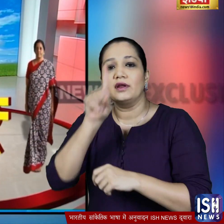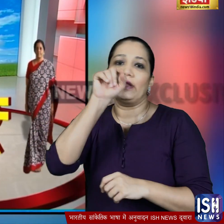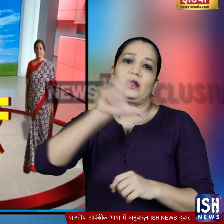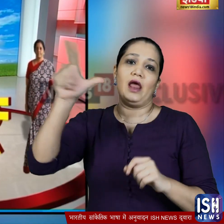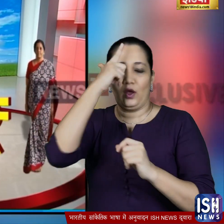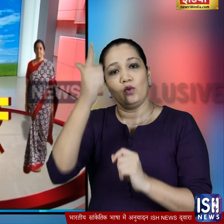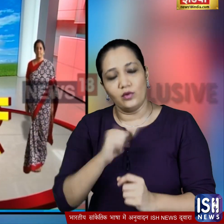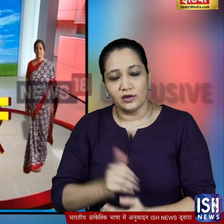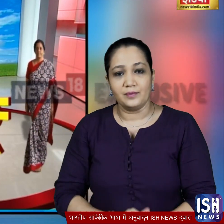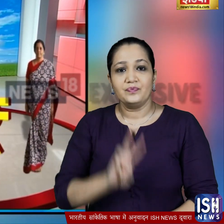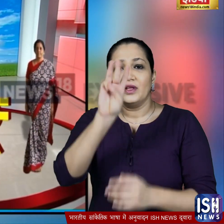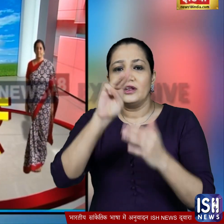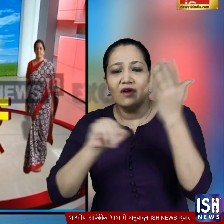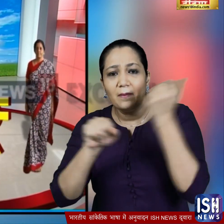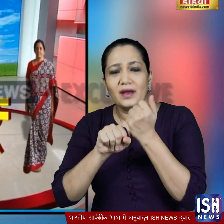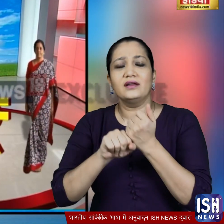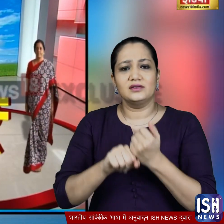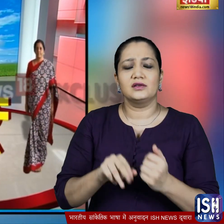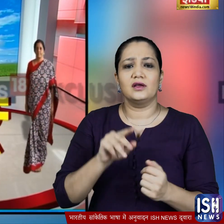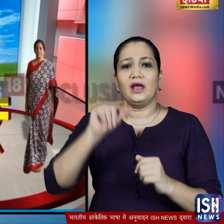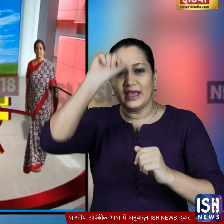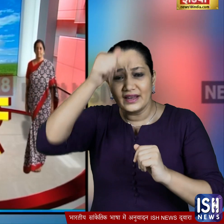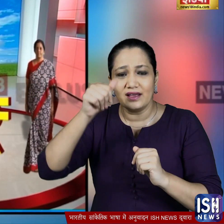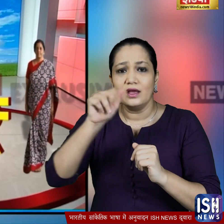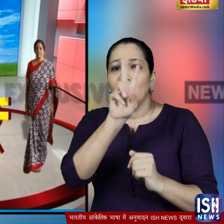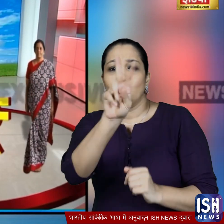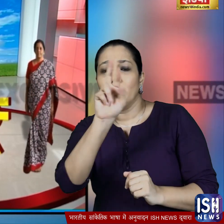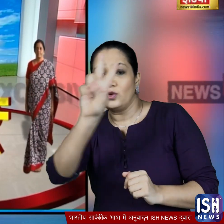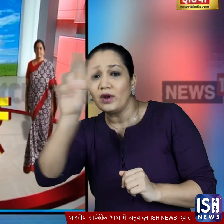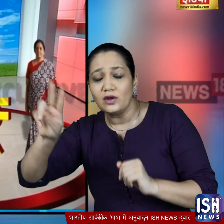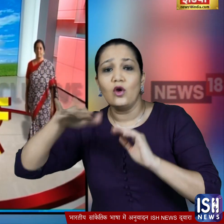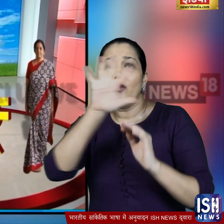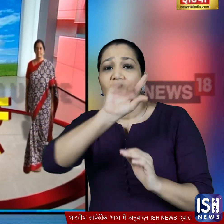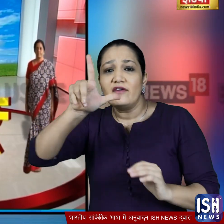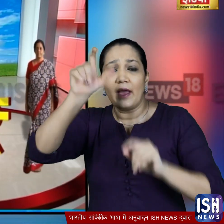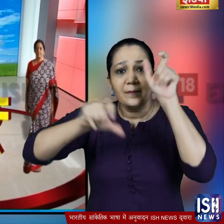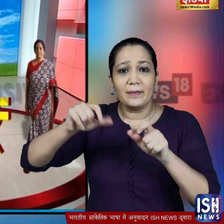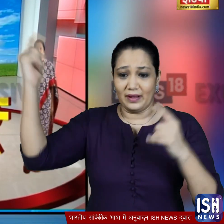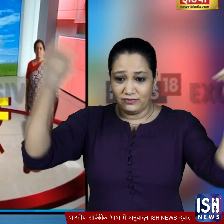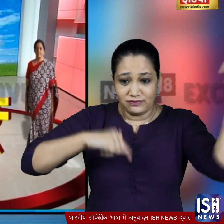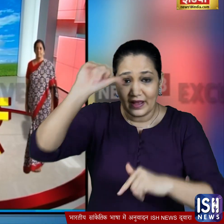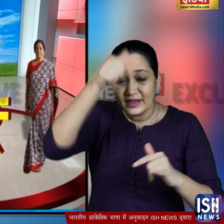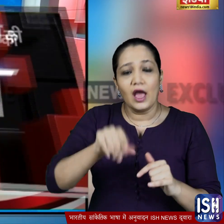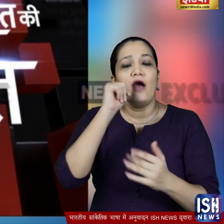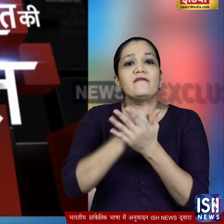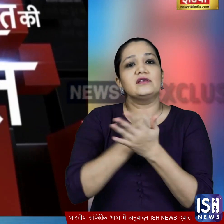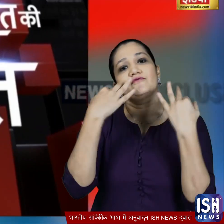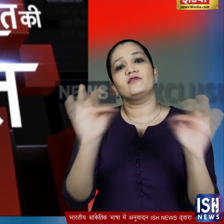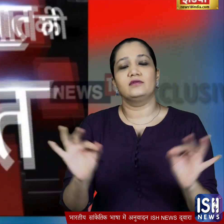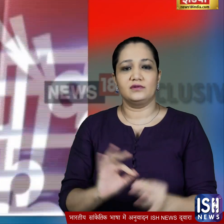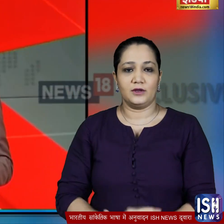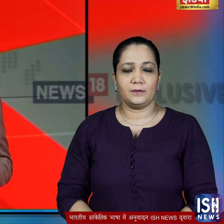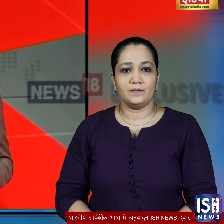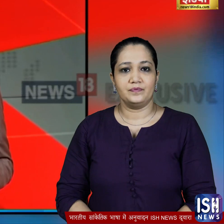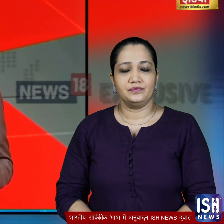मिलेगा। वहीं 31 मार्च 2022 तक भारत आने वाले 5 लाख विदेशी पर्यटकों को टूरिस्ट वीजा मुफ्त दिया जाएगा।